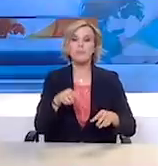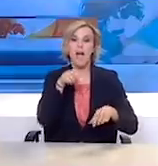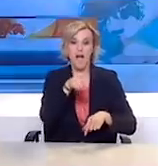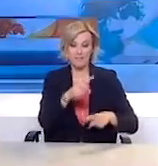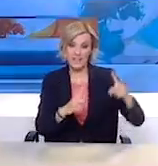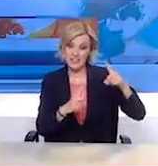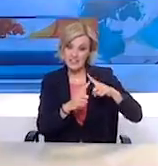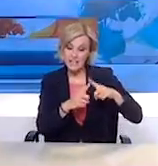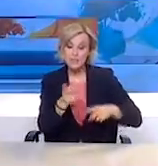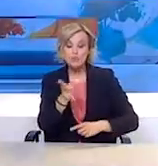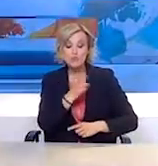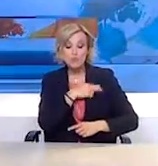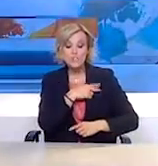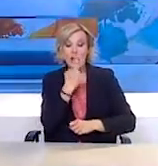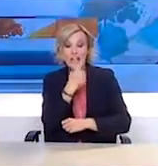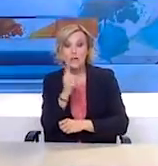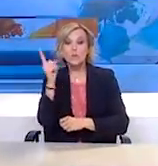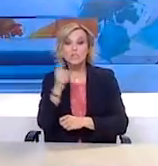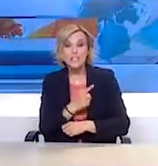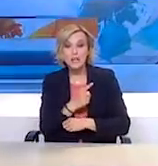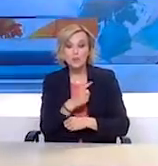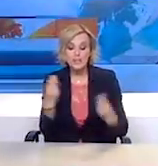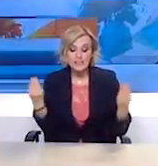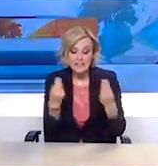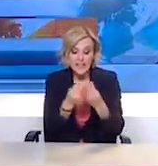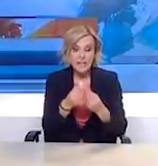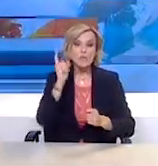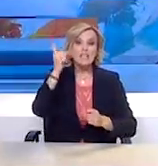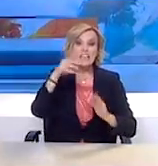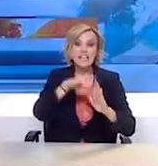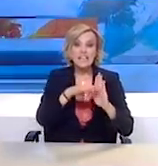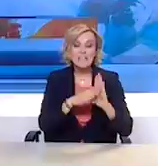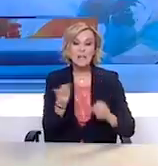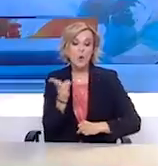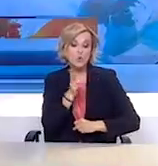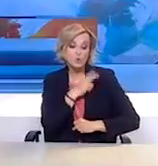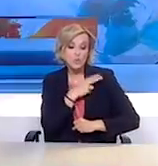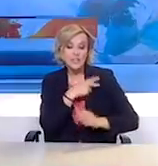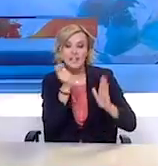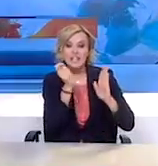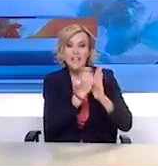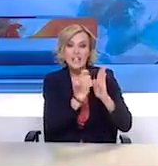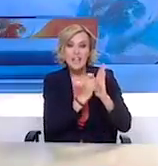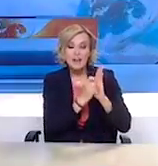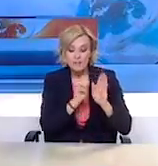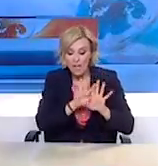τεστ αξιόπιστα και να χρησιμοποιηθούν με συγκεκριμένα κριτήρια για την καλύτερη επιδημιολογική καταγραφή της πορείας του ιού στη χώρα.